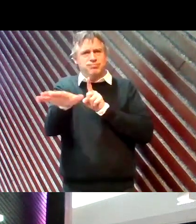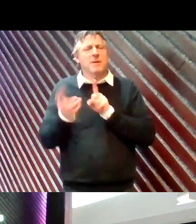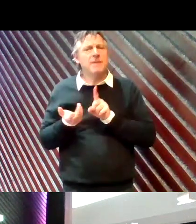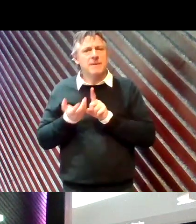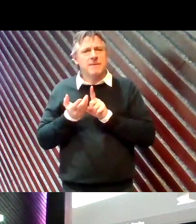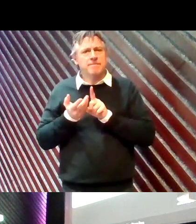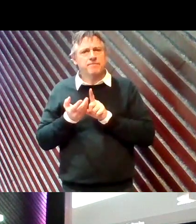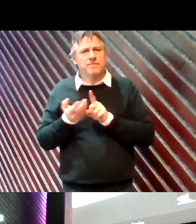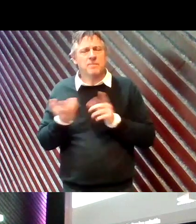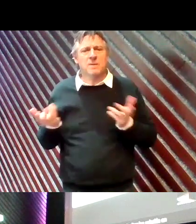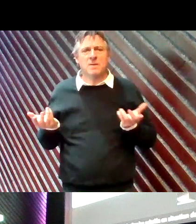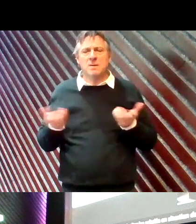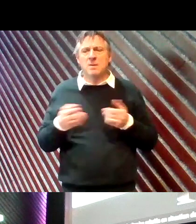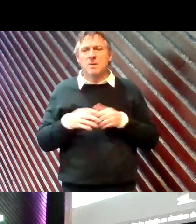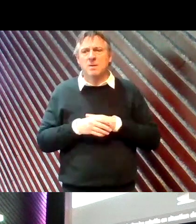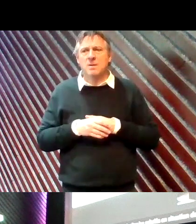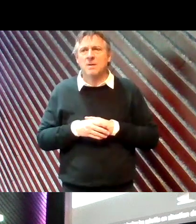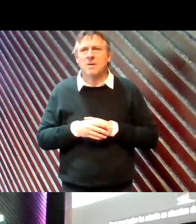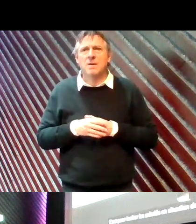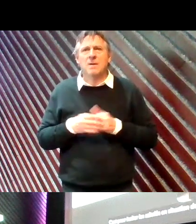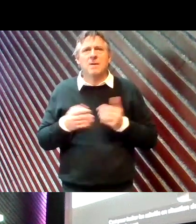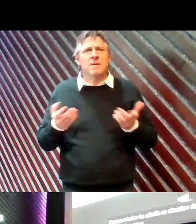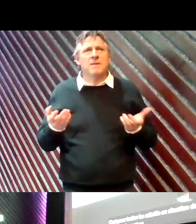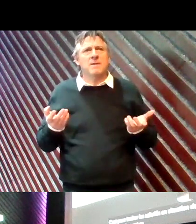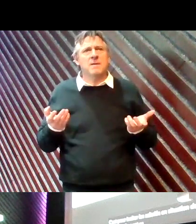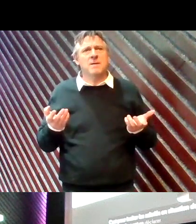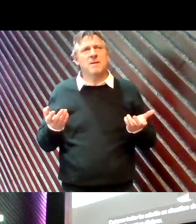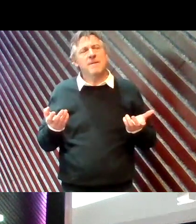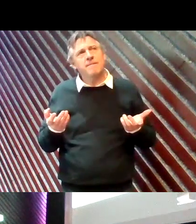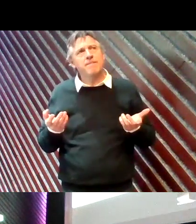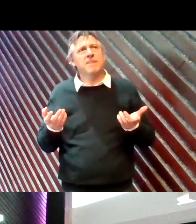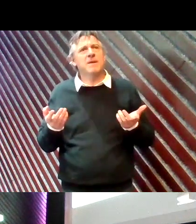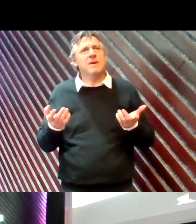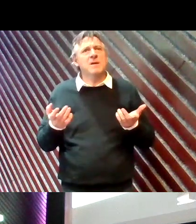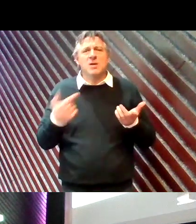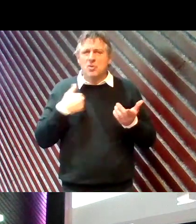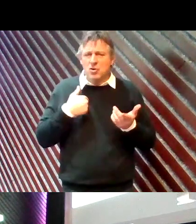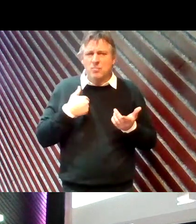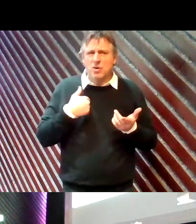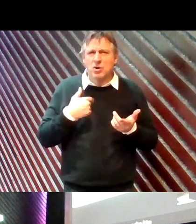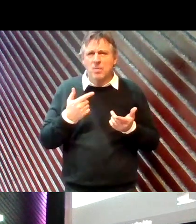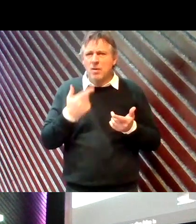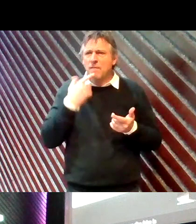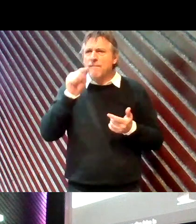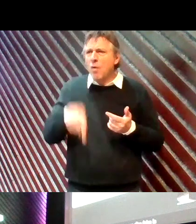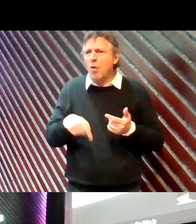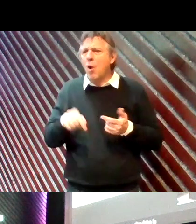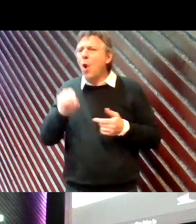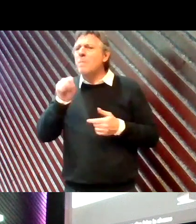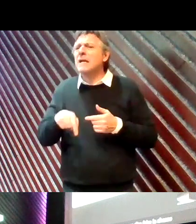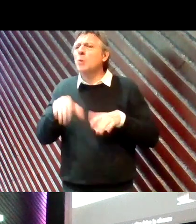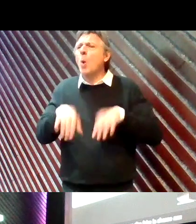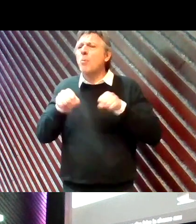éventuellement se déclarer. Alors, ça ne peut pas dire faire ce que j'appellerais la chasse au bénéfice de l'obligation d'emploi parce que